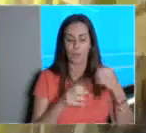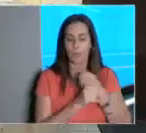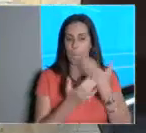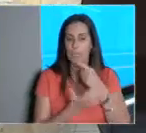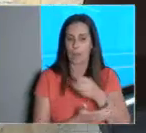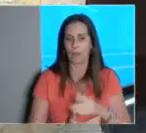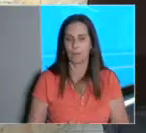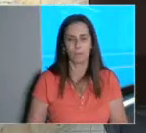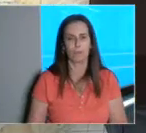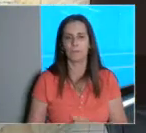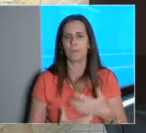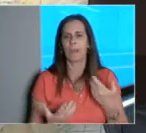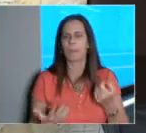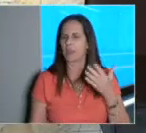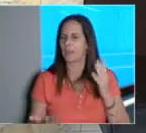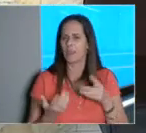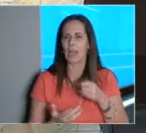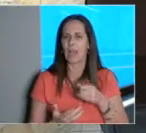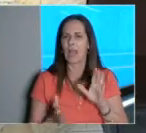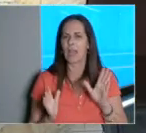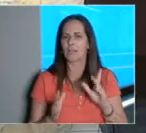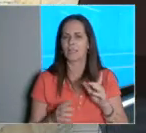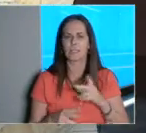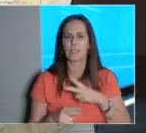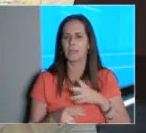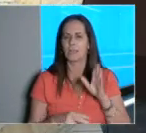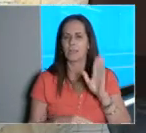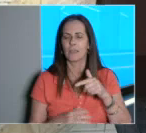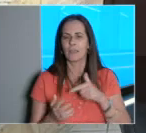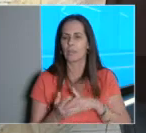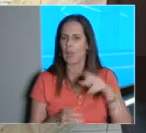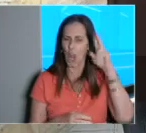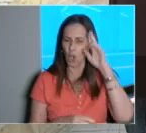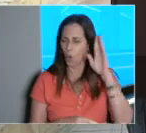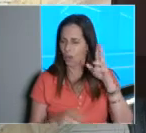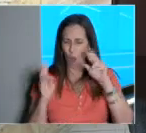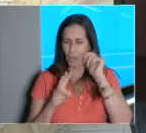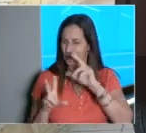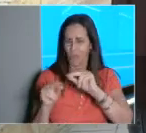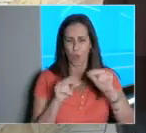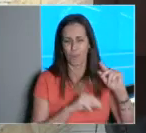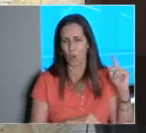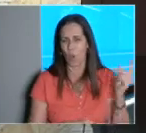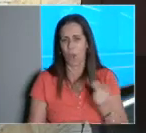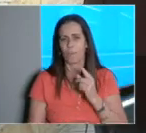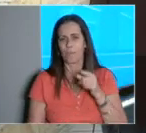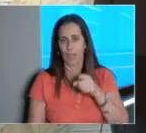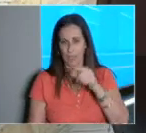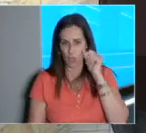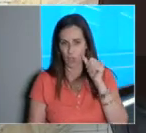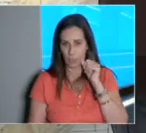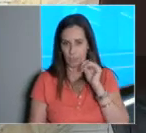לא, לא, לא. כמעט ואין שינוי. אז העניין הוא פרסונלי נטו, אתה אומר. גם לא בין הליכוד לבין כחול לבן. סליחה שאני שואל, אתה